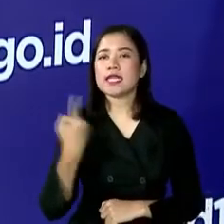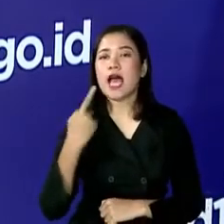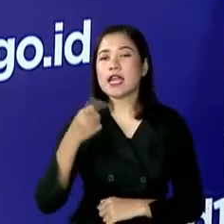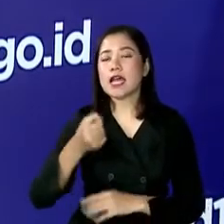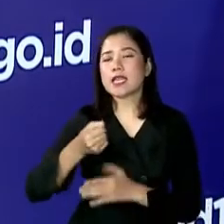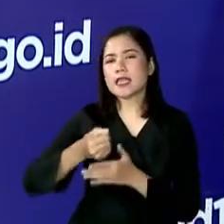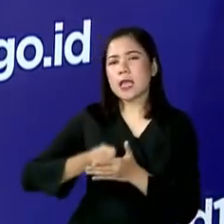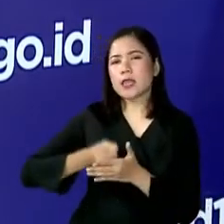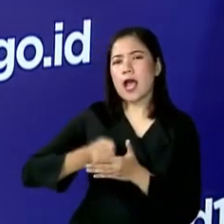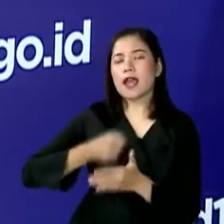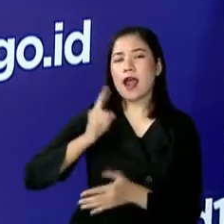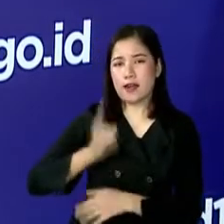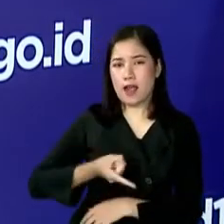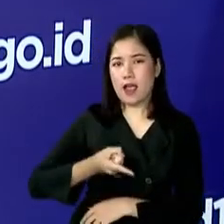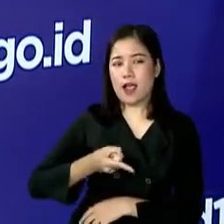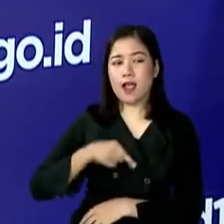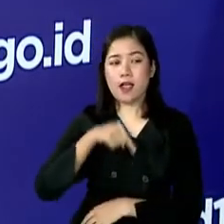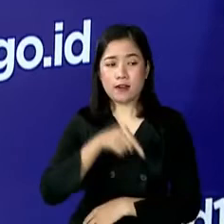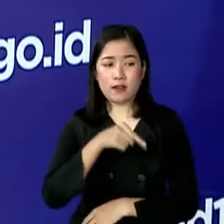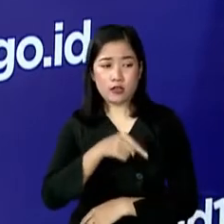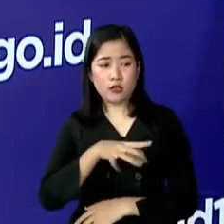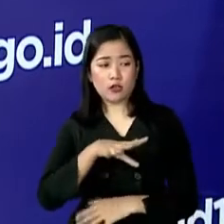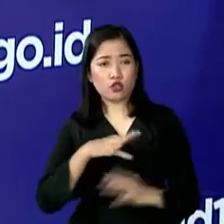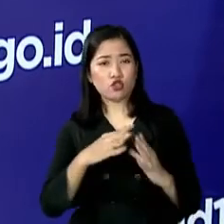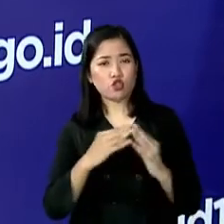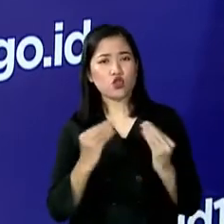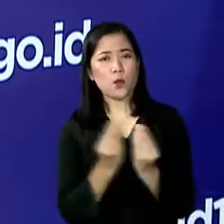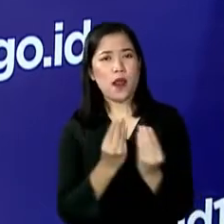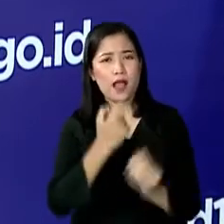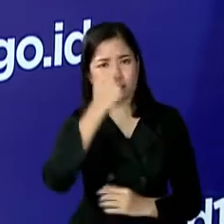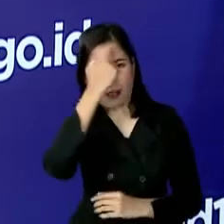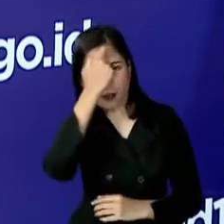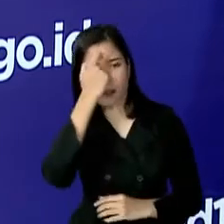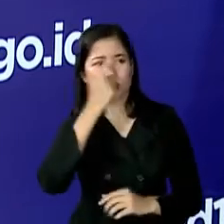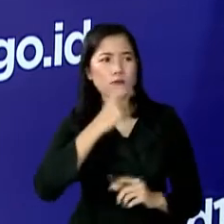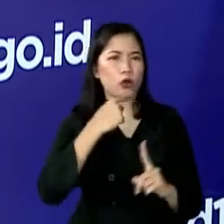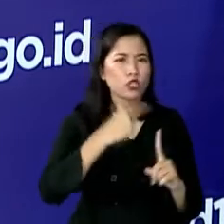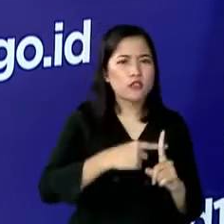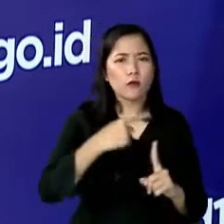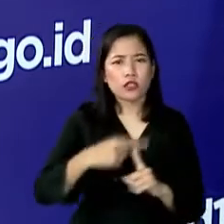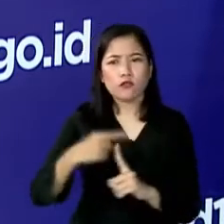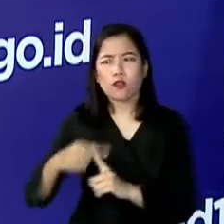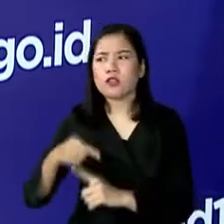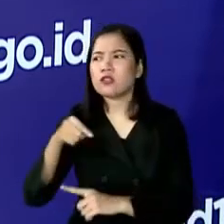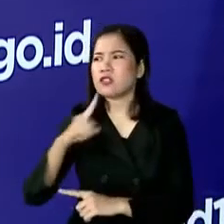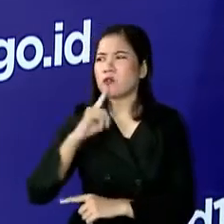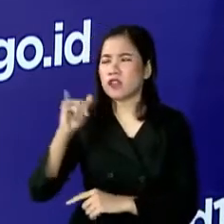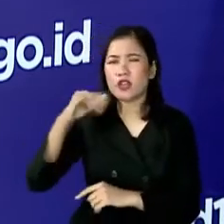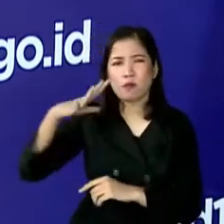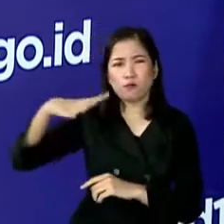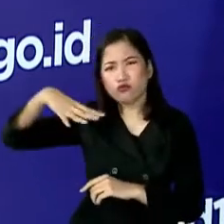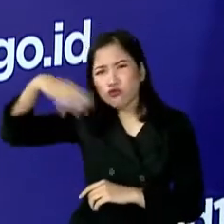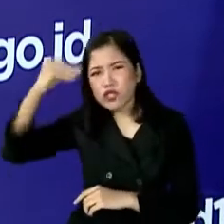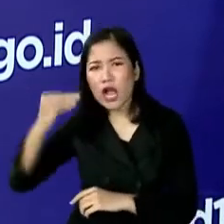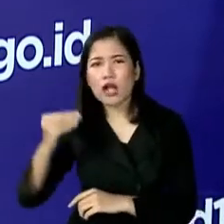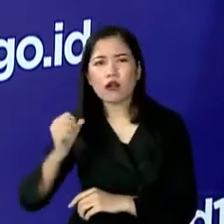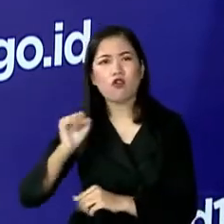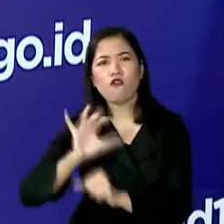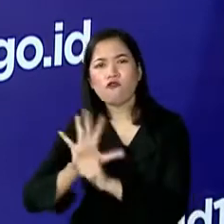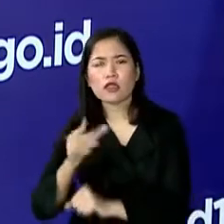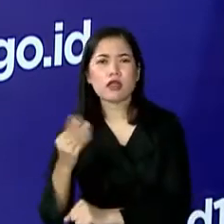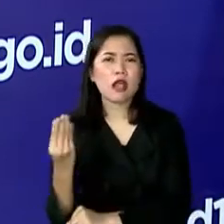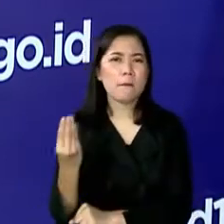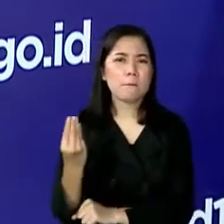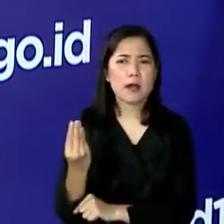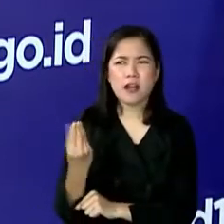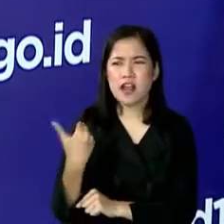tantangan Ibu bahwa dengan terus meningkatnya jumlah terkonfirmasi positif yang salah tuh Puncak ini belum kelihatan gitu sampai sekarang ya gue